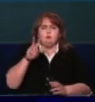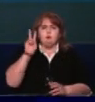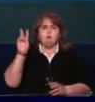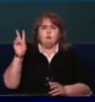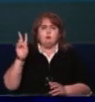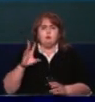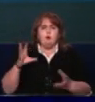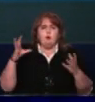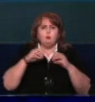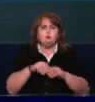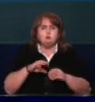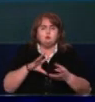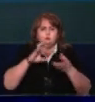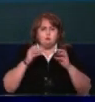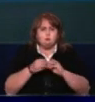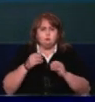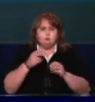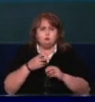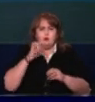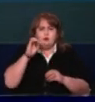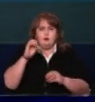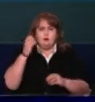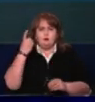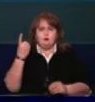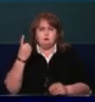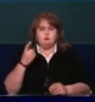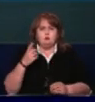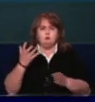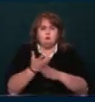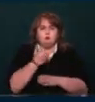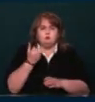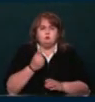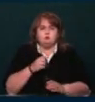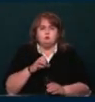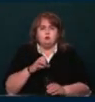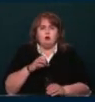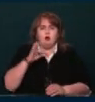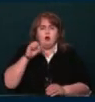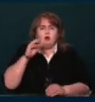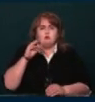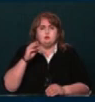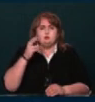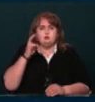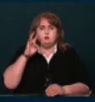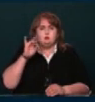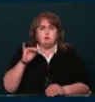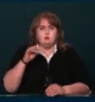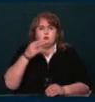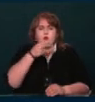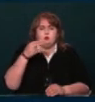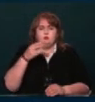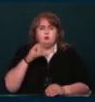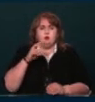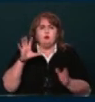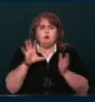Общий множитель мы можем вынести за скобку e1. И тогда у меня получается h ню равно e1, энергия